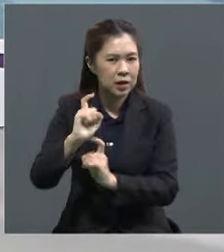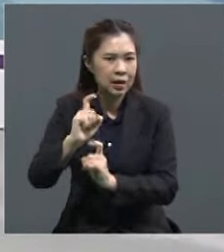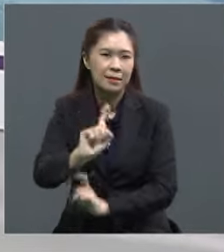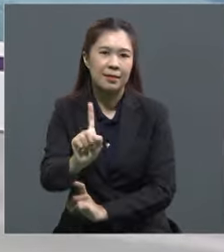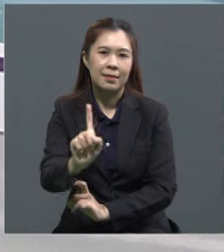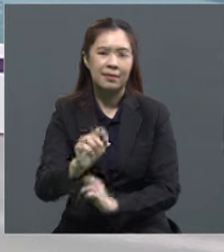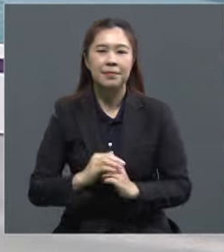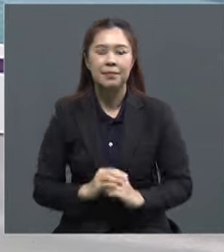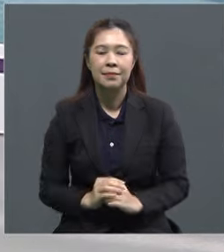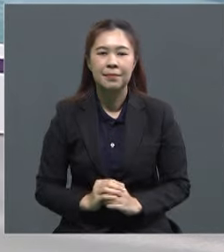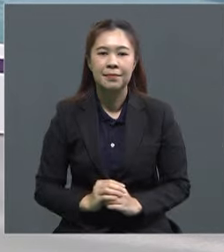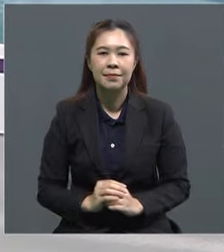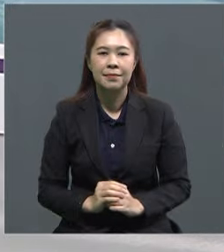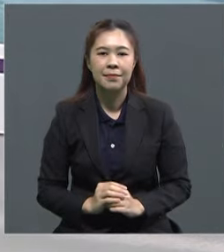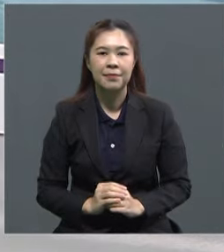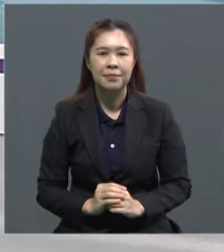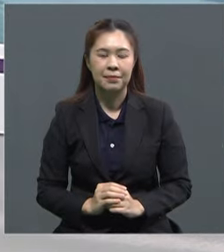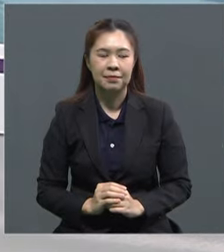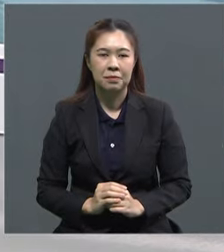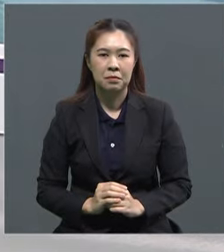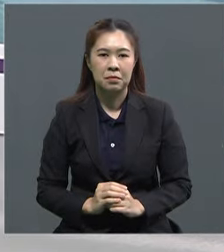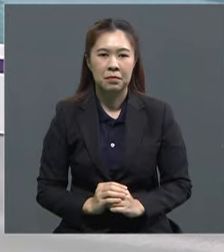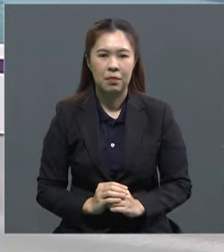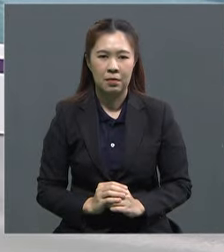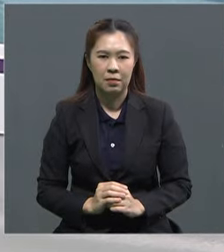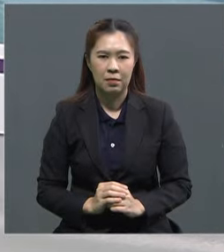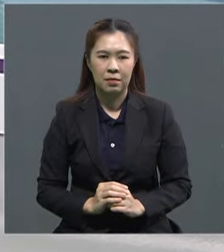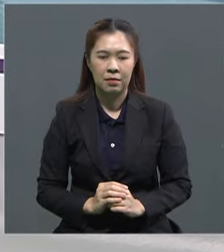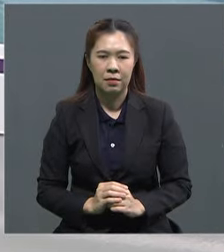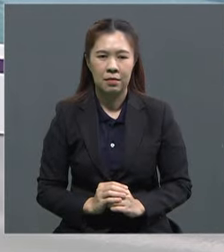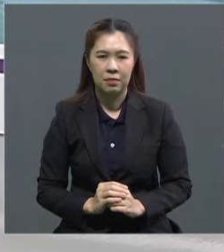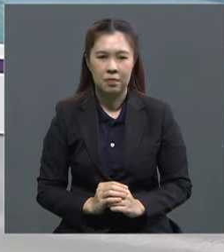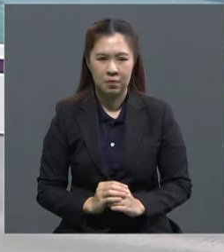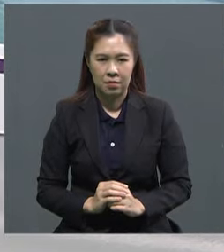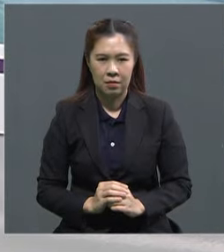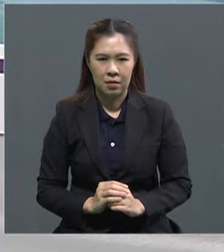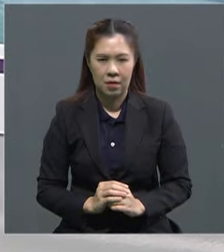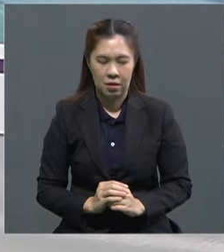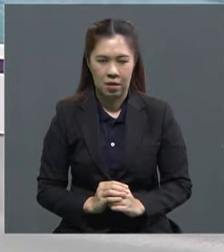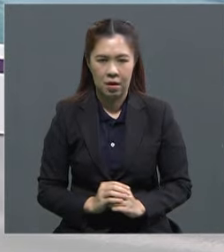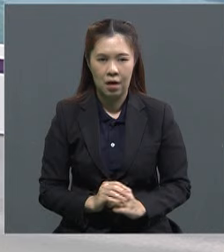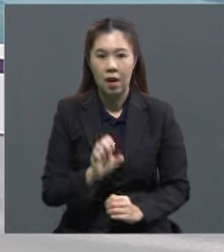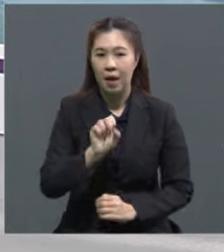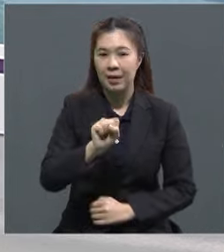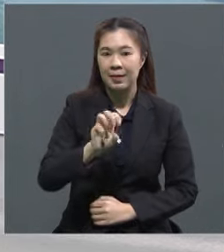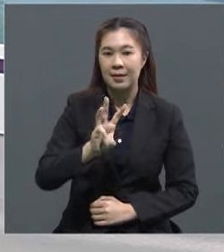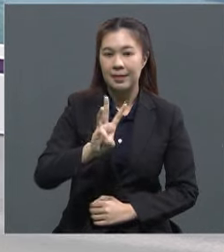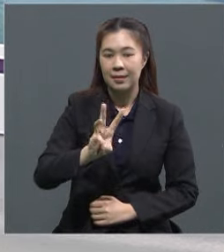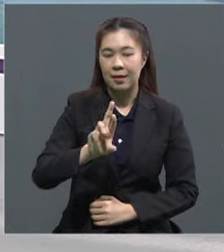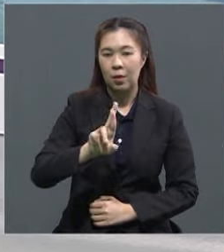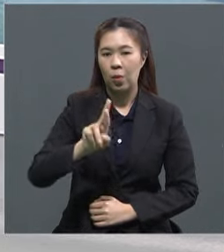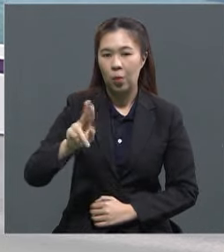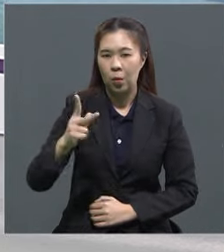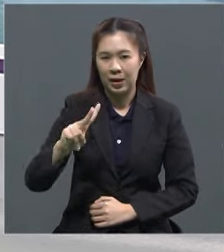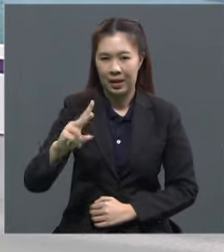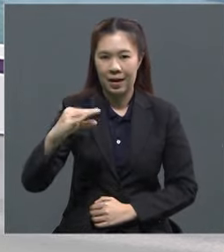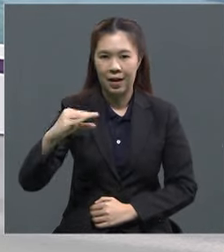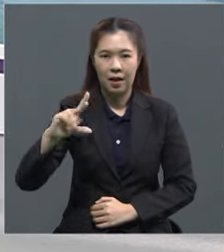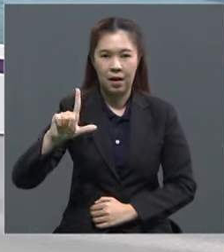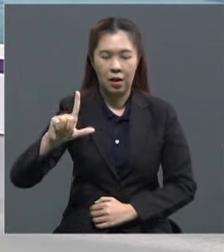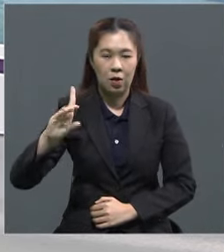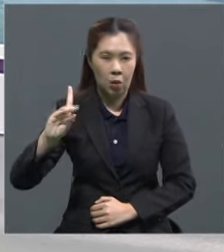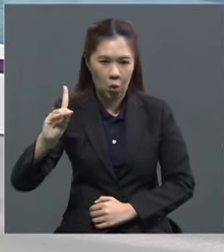ในในส่วนนี้นะครับก็คือปริมาณน้ำที่มันจะเข้าไปไม่ว่าจะเป็นในส่วนของสวรรคโลกหรือสีอ่าสีสำโรงในส่วนนี้นะ